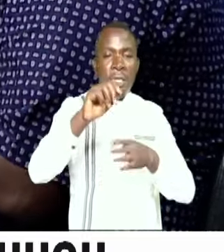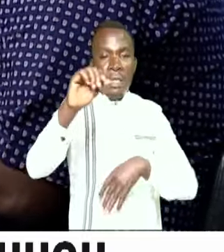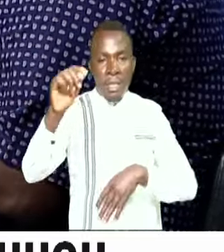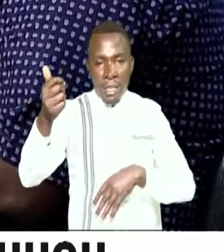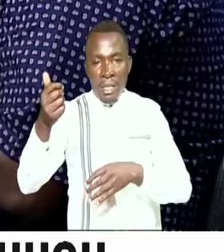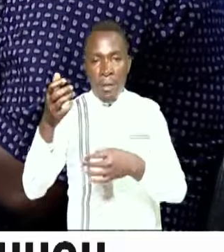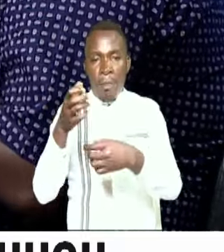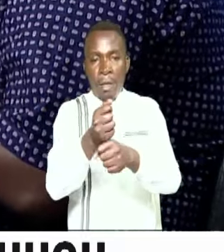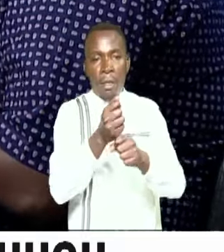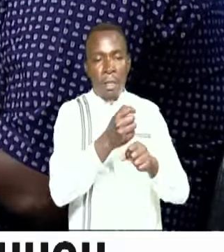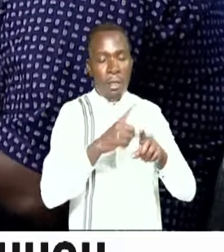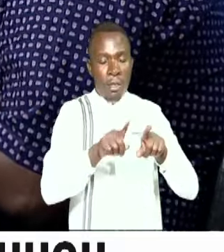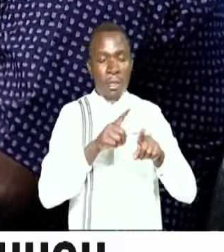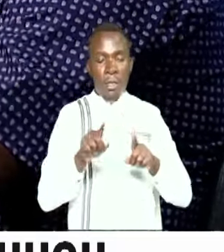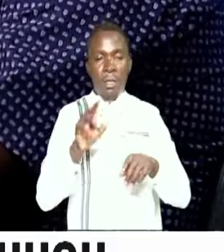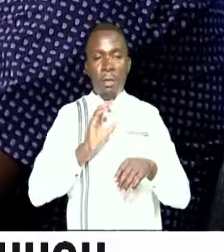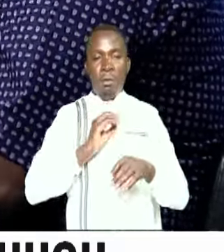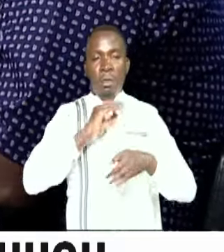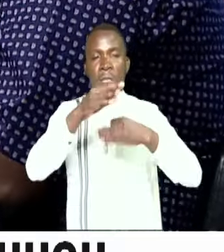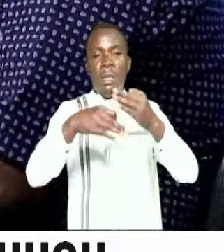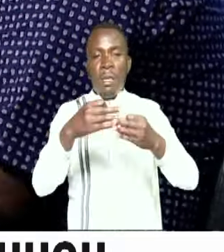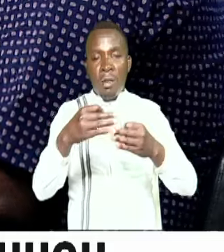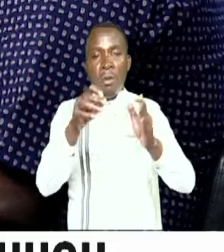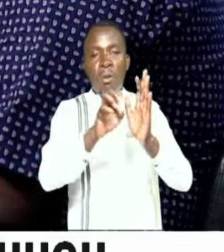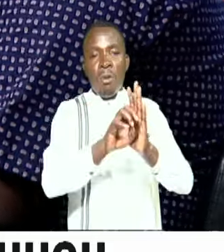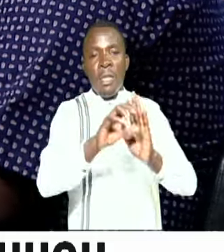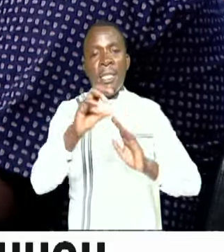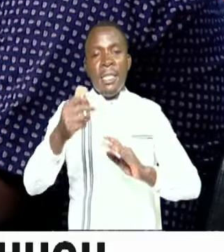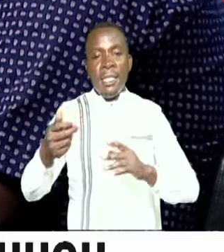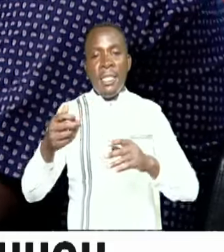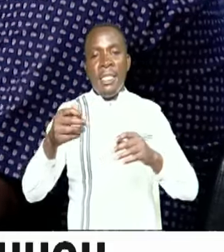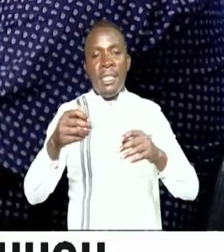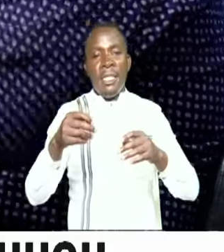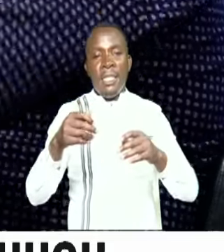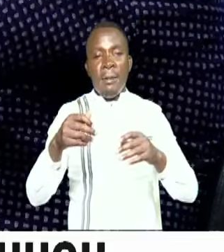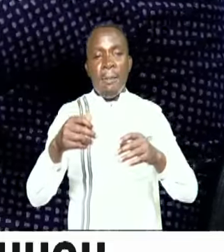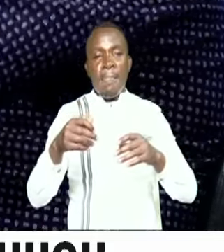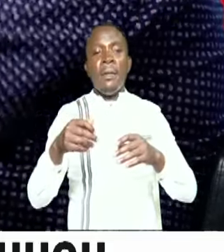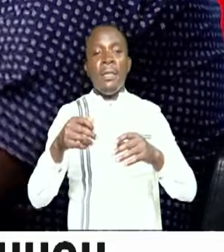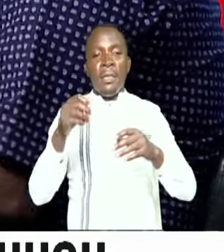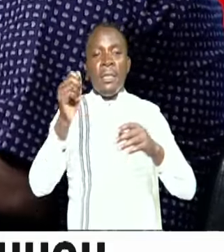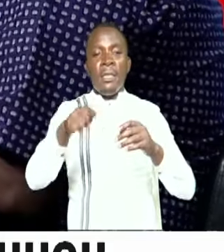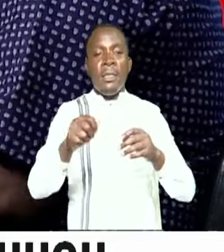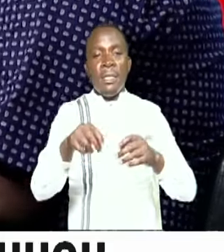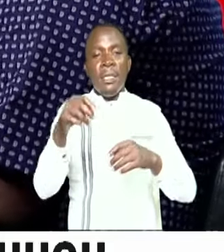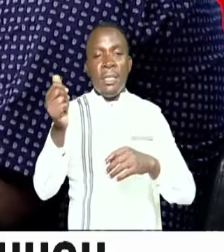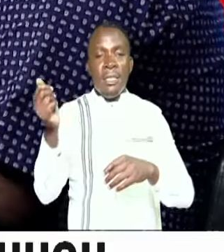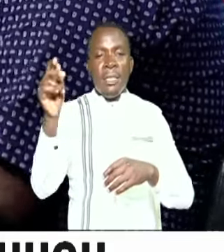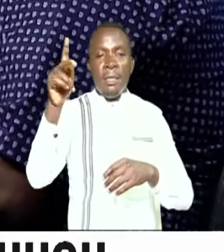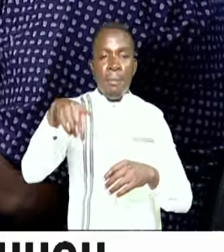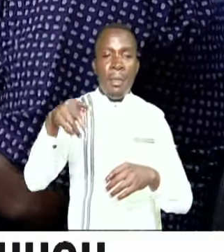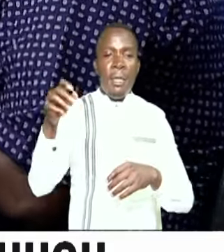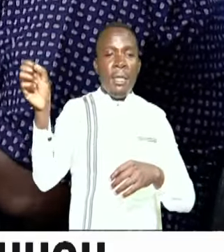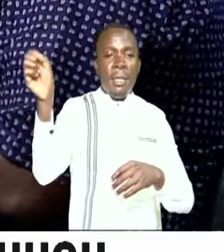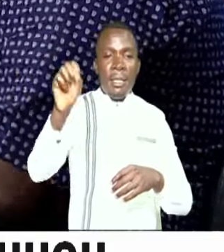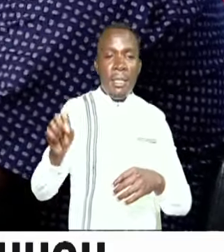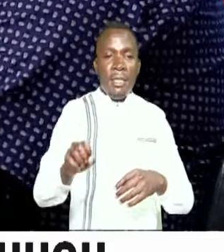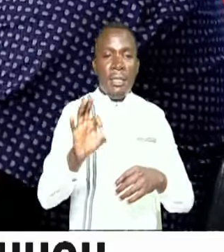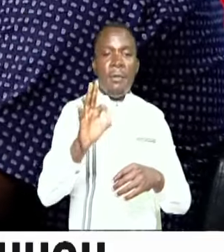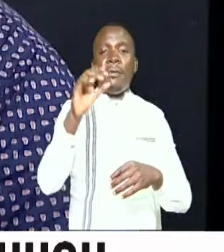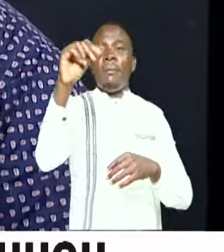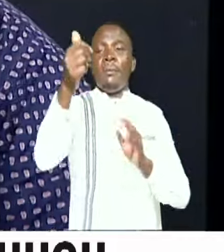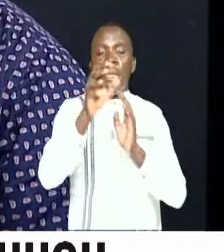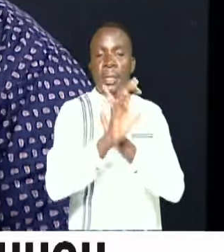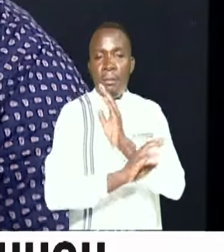n'andi ma association y'abanyengana n'urugero ndetse n'izindi federation za secteur n'izindi PSF zo mu bindi bihugu. Aho hose haba hariho